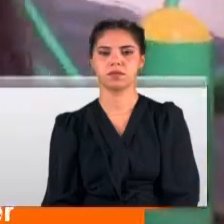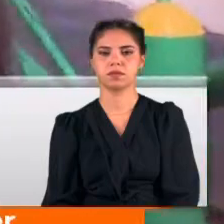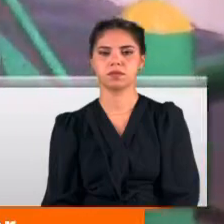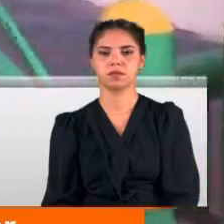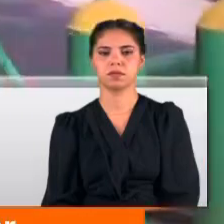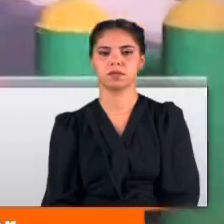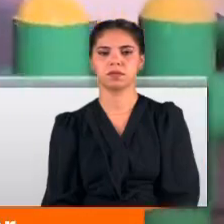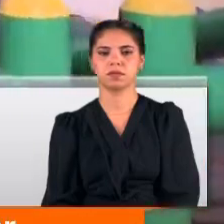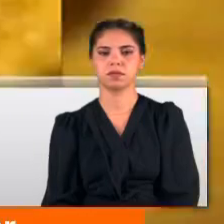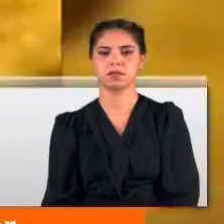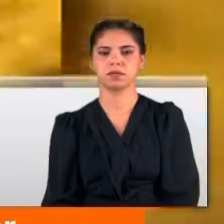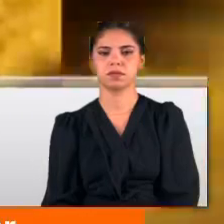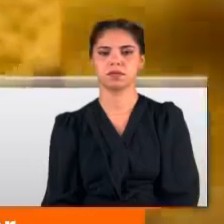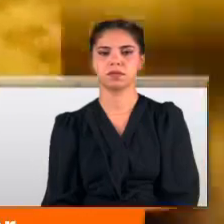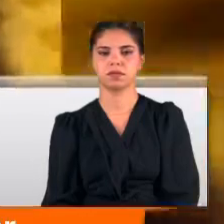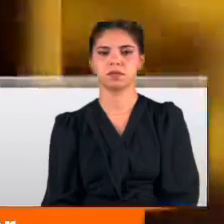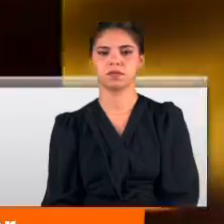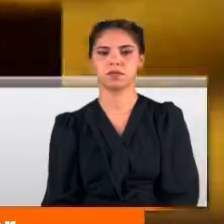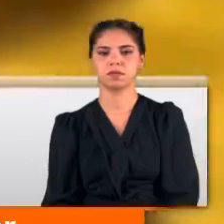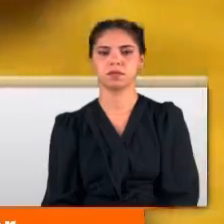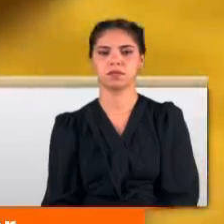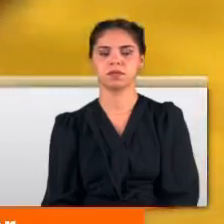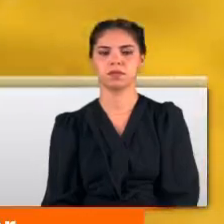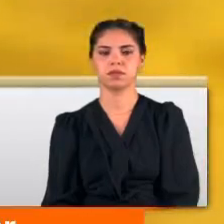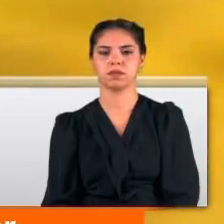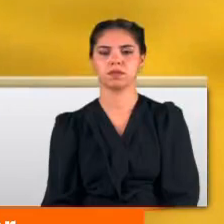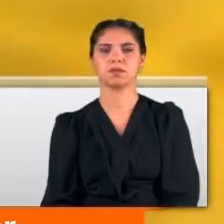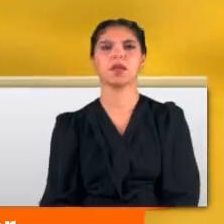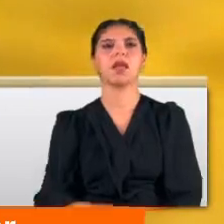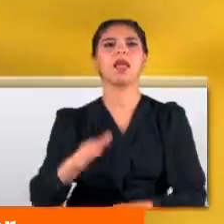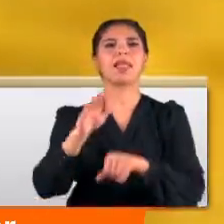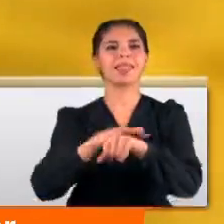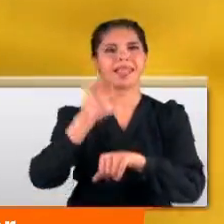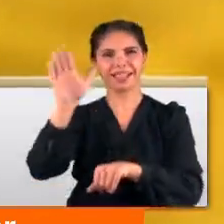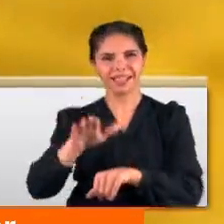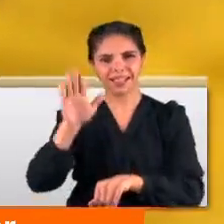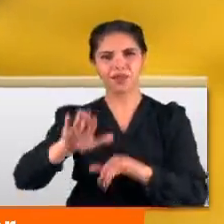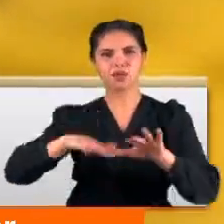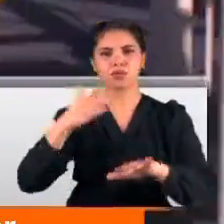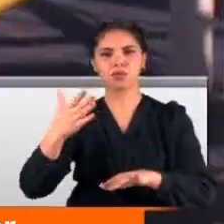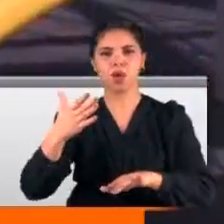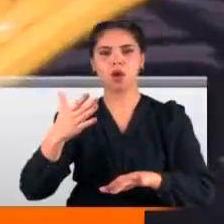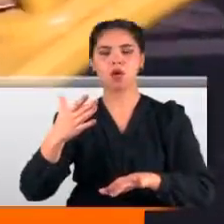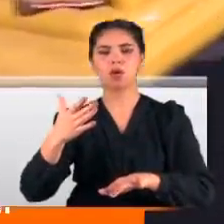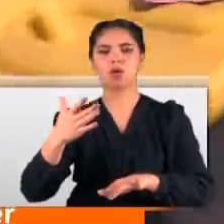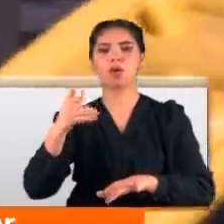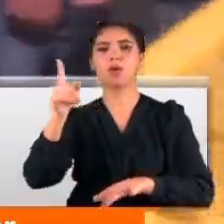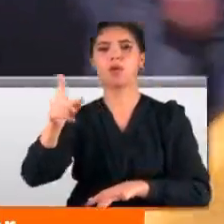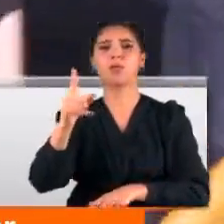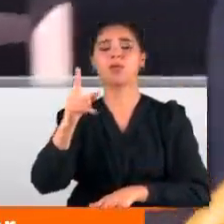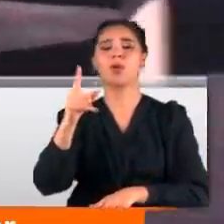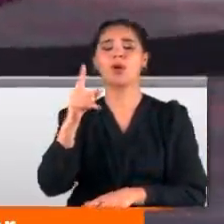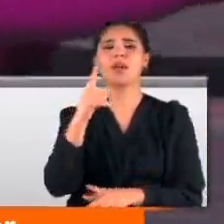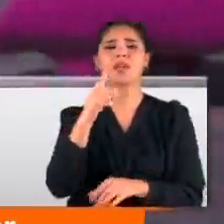Kedinin yanına gidip sevmek istediler. Bir süre sevdiler de ancak sonra işler pek de iyi gitmedi. Yaptıkları